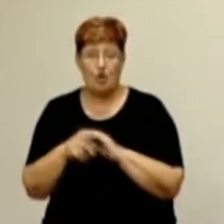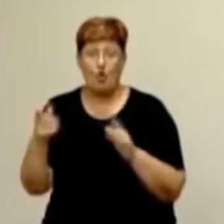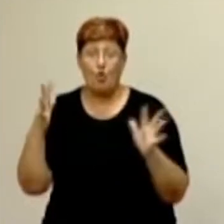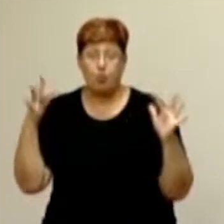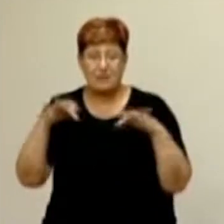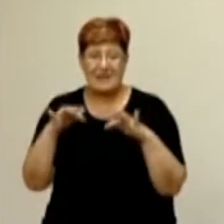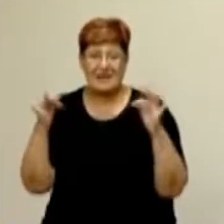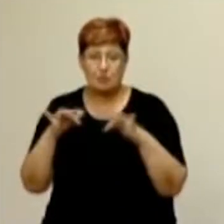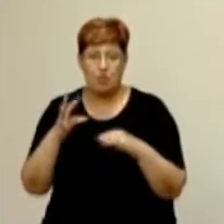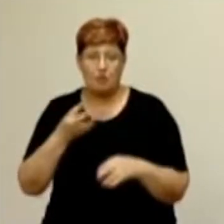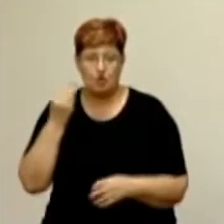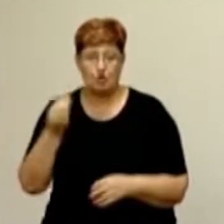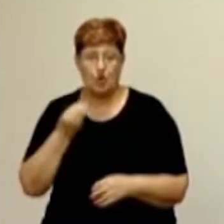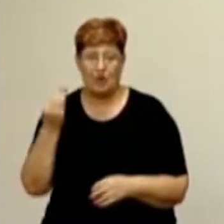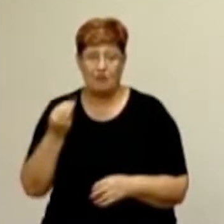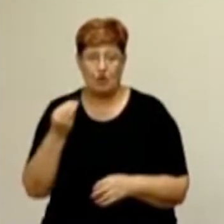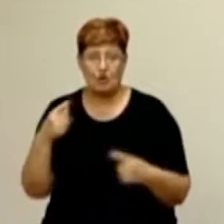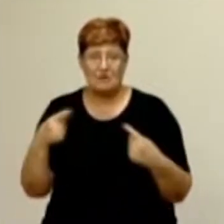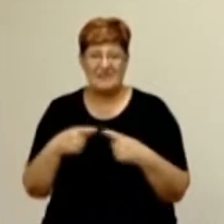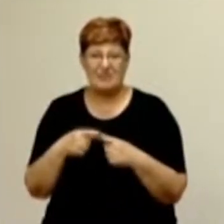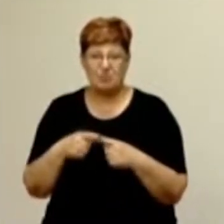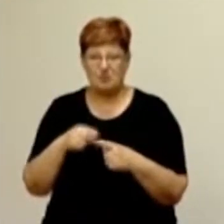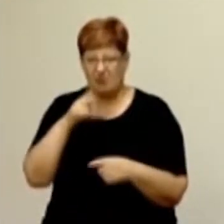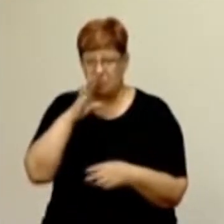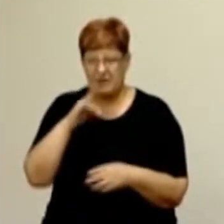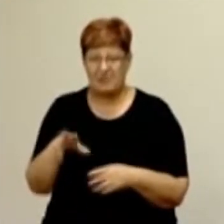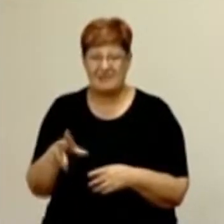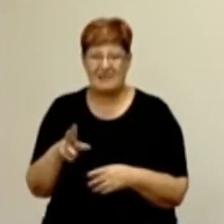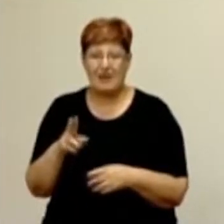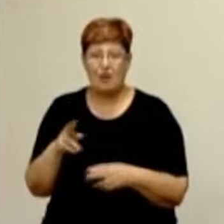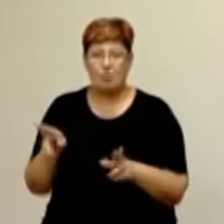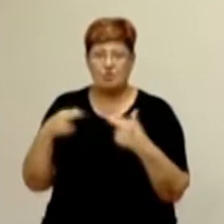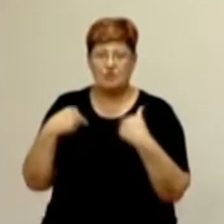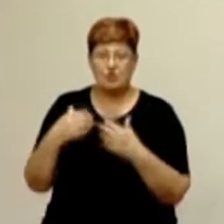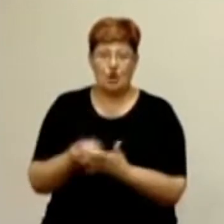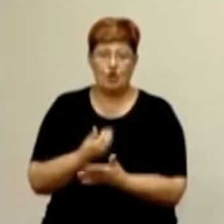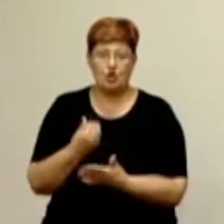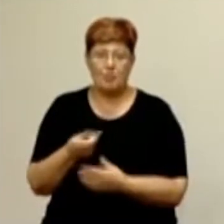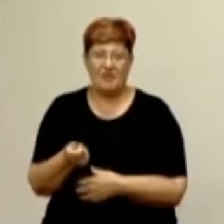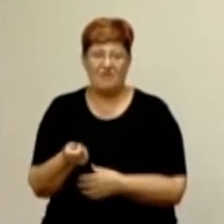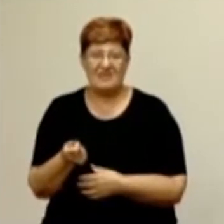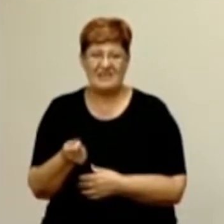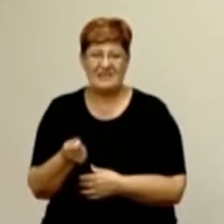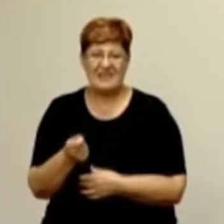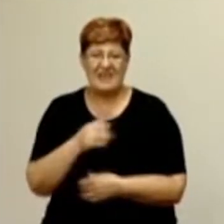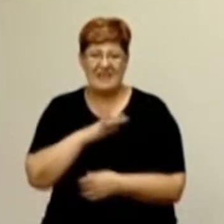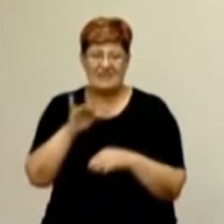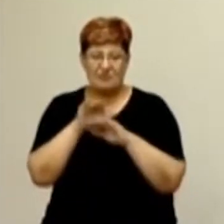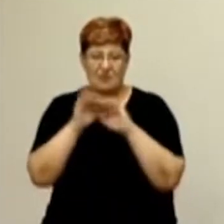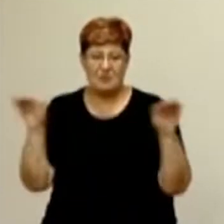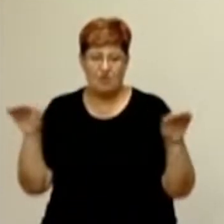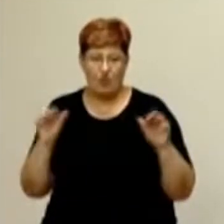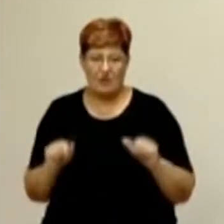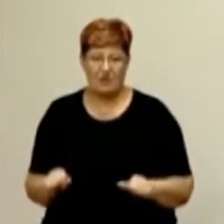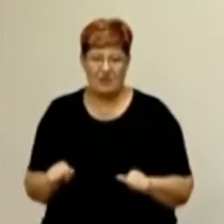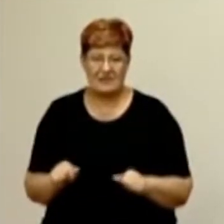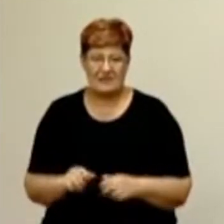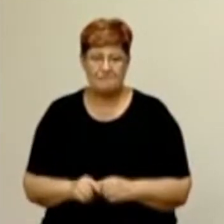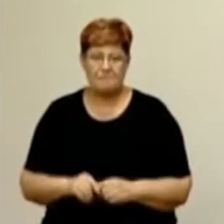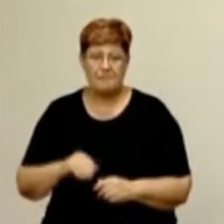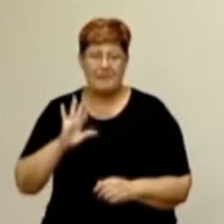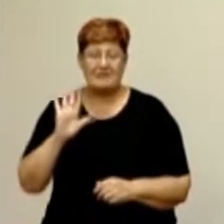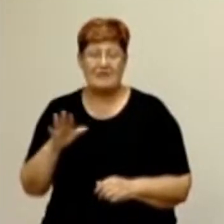skupovima govori za opoziciju da su mrsomudi, a za uzvrat dobija mogućnost finansiranja na svim nivoima vlasti. Tako je od